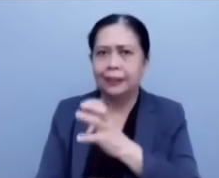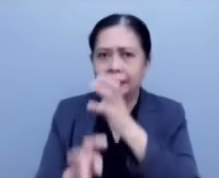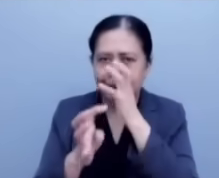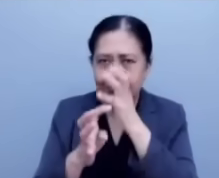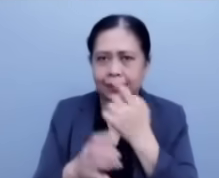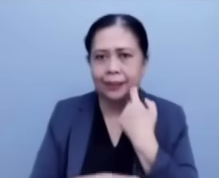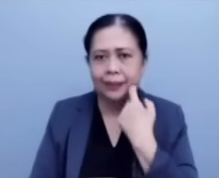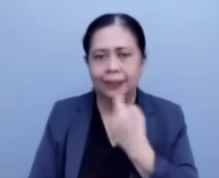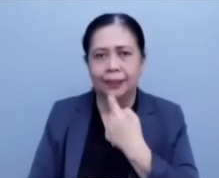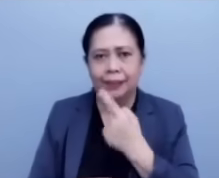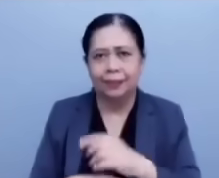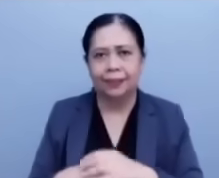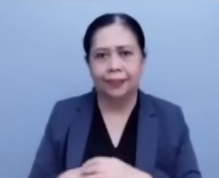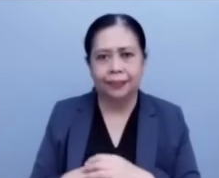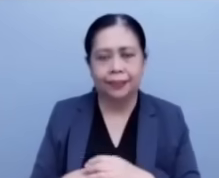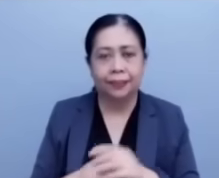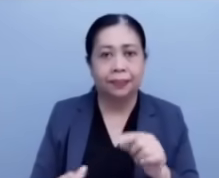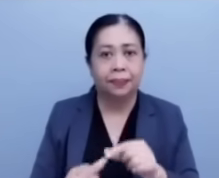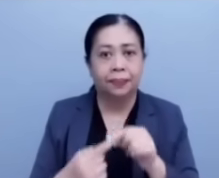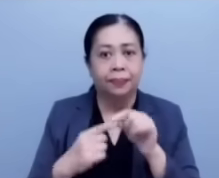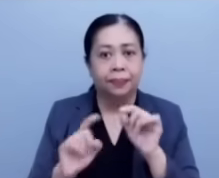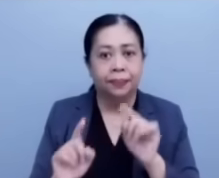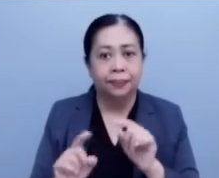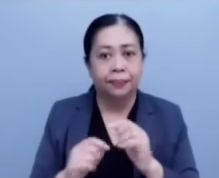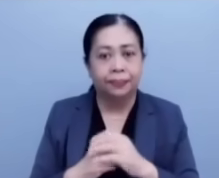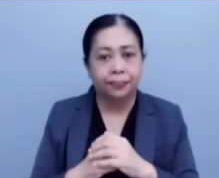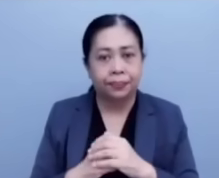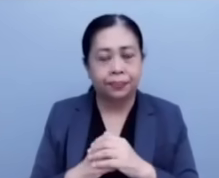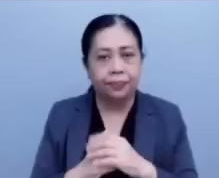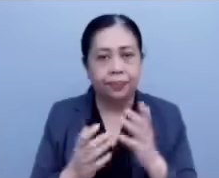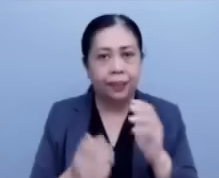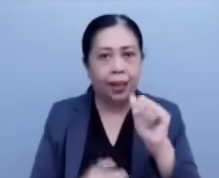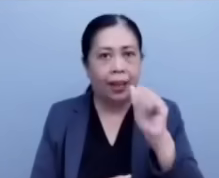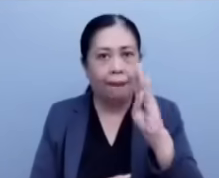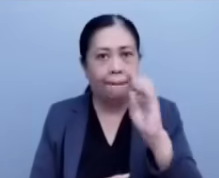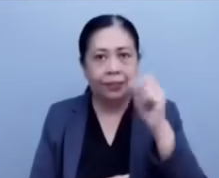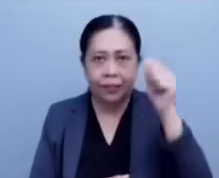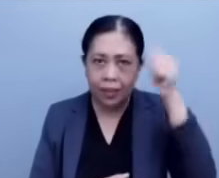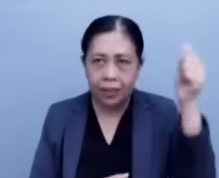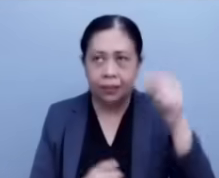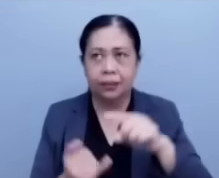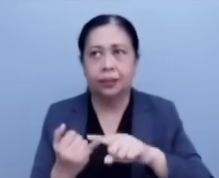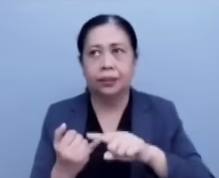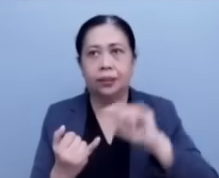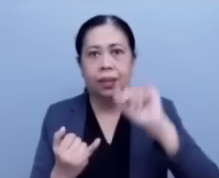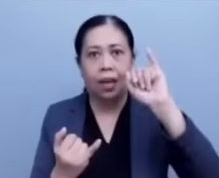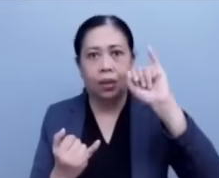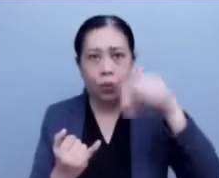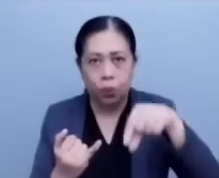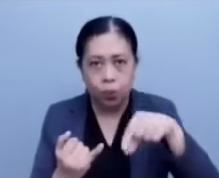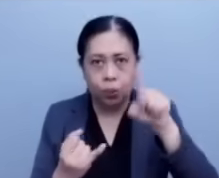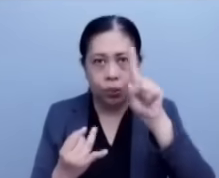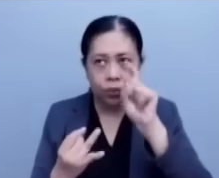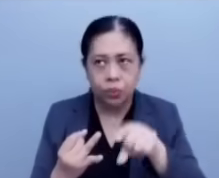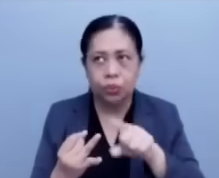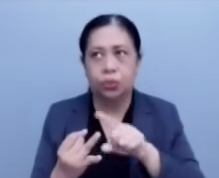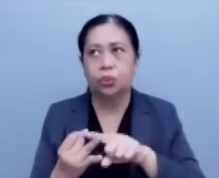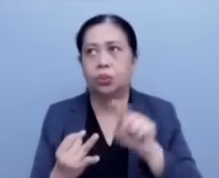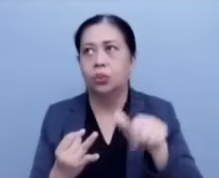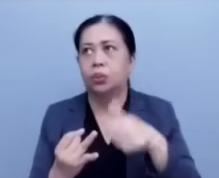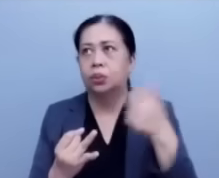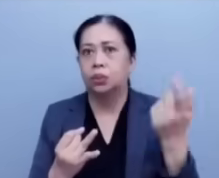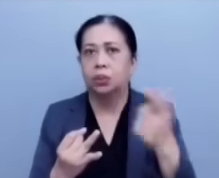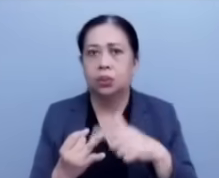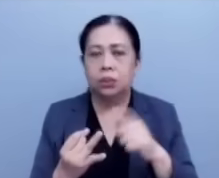nga po, maliban po dito sa mga abstract, yung mga IQ questions po, ay another